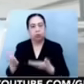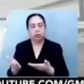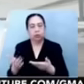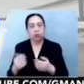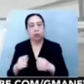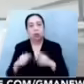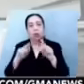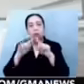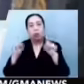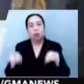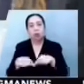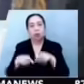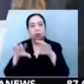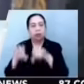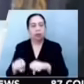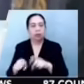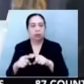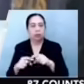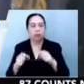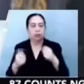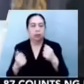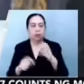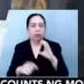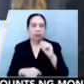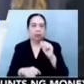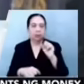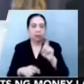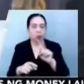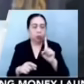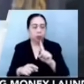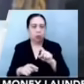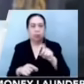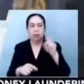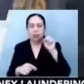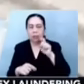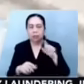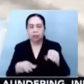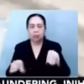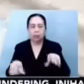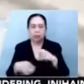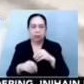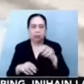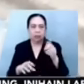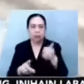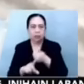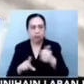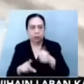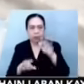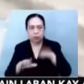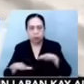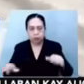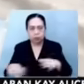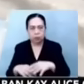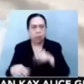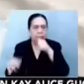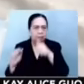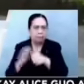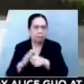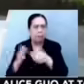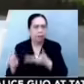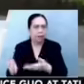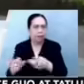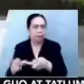sa kasong qualified human trafficking and child abuse. Nauna nang pinabulaanan ng KOJC na nagtatago si Kibuloy sa kanilang